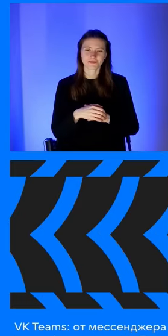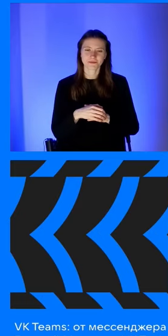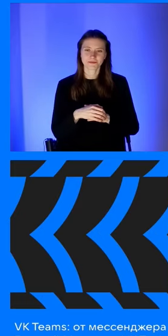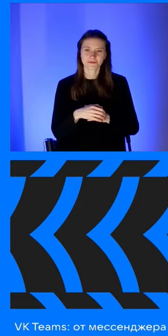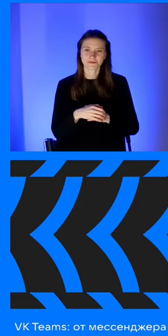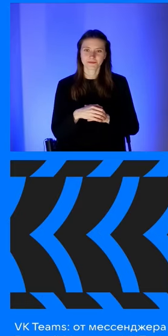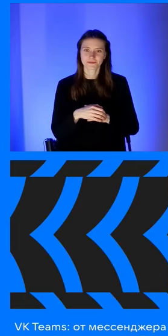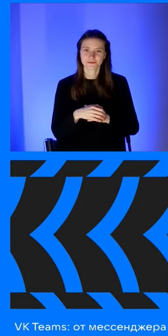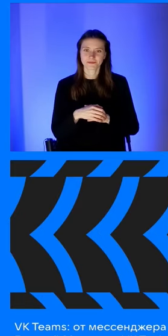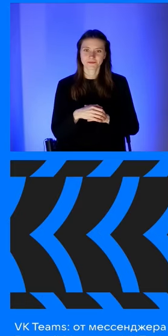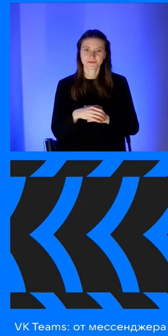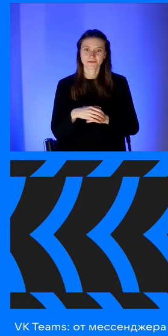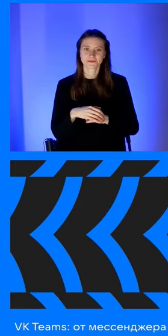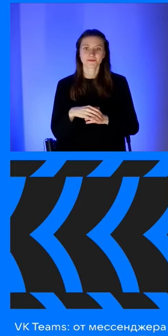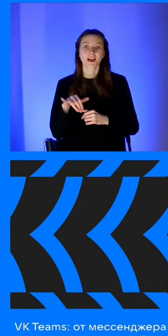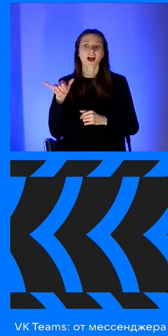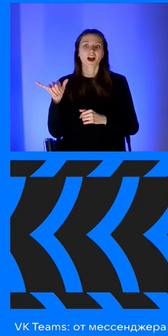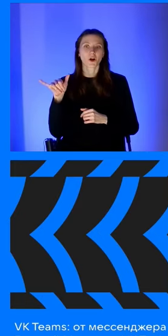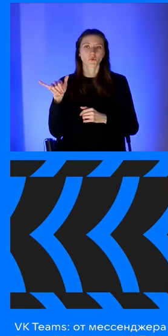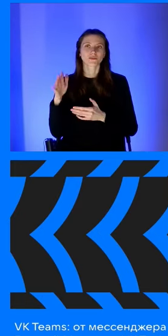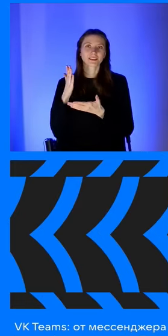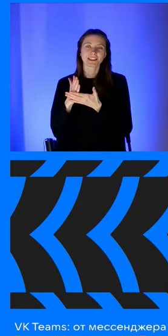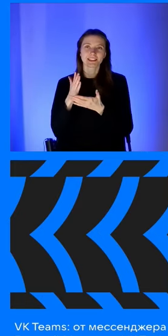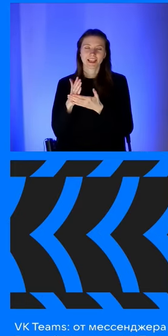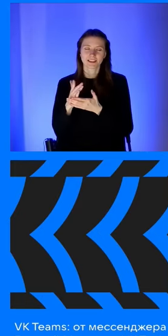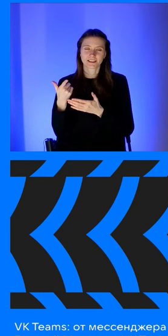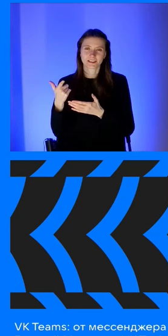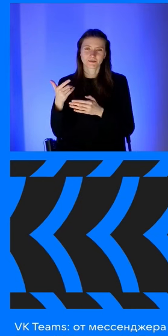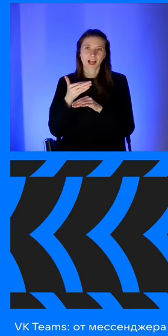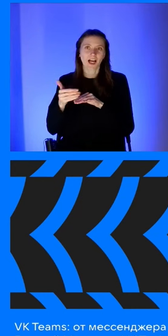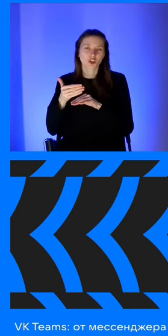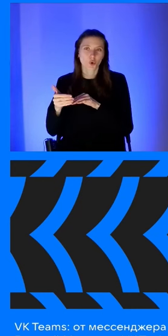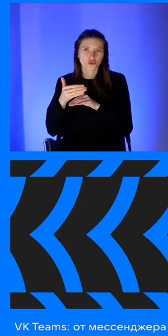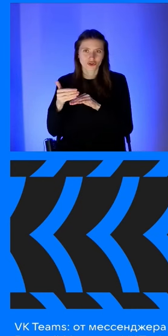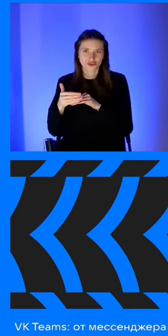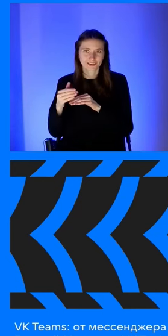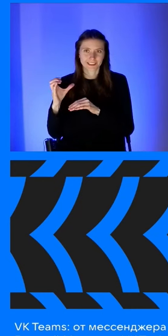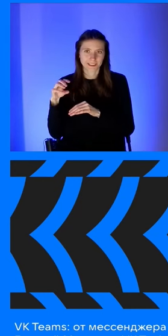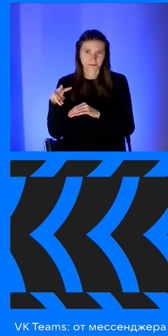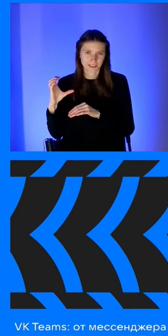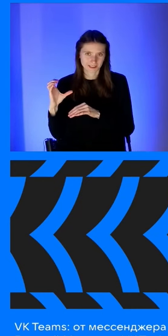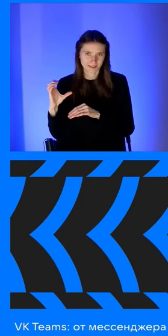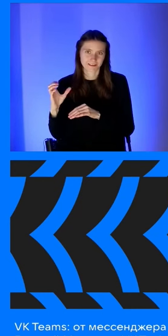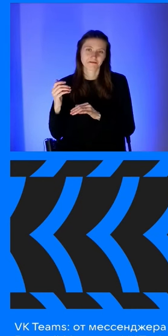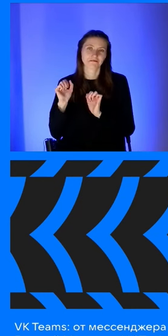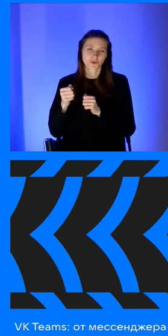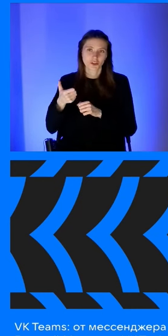есть отложка. Да. У них есть отложенные сообщения. Все, каждый... Вот это просто топ. Мы сейчас перегруппировались, как я говорил.